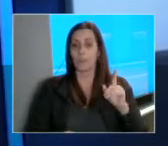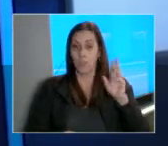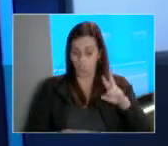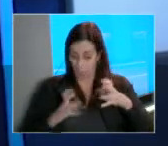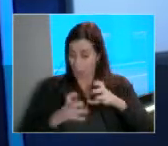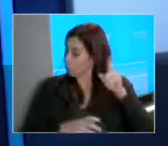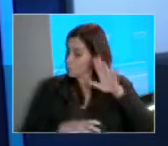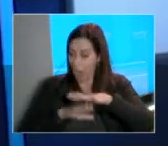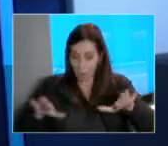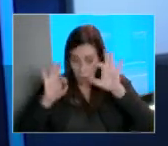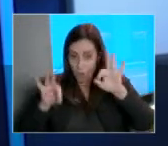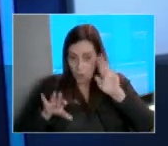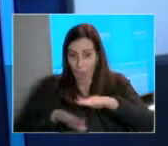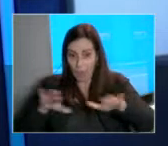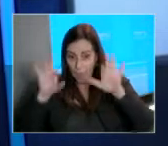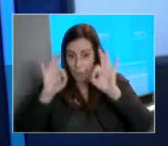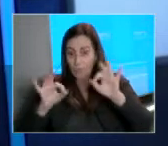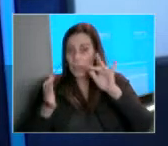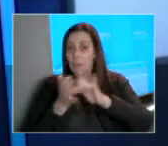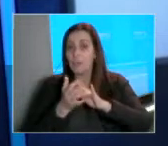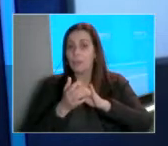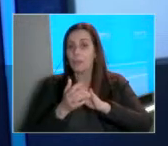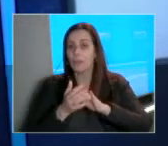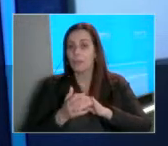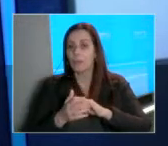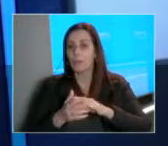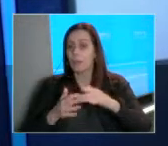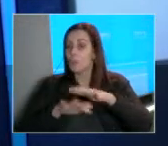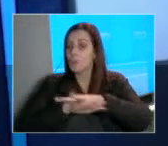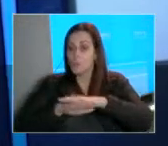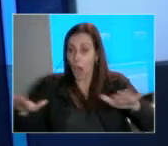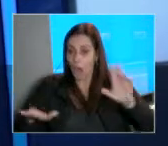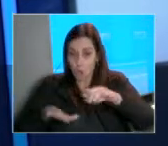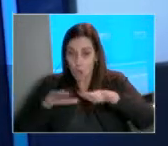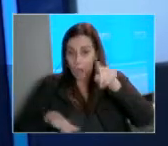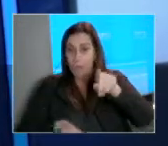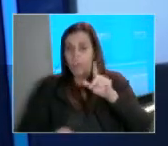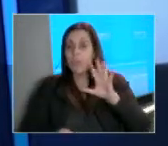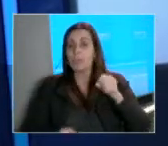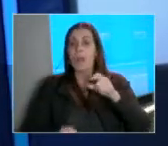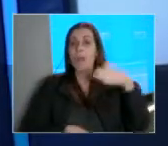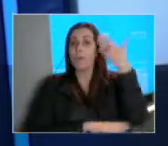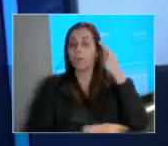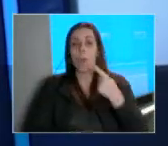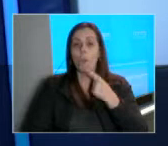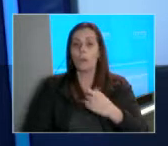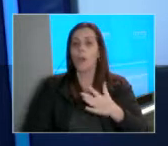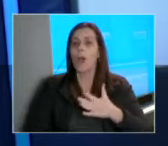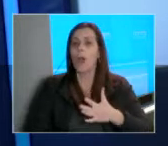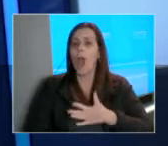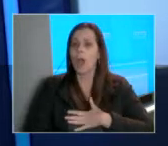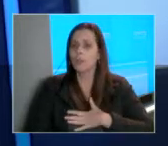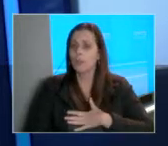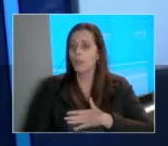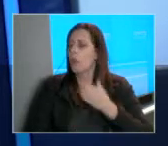יש לקיבוץ גבעת השלושה קרקעות שנמצאות ליד הקיבוץ. שטחים פתוחים ליד הקיבוץ. בהנחה שהמדינה אומרת, אני